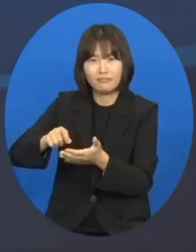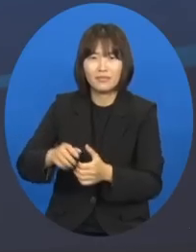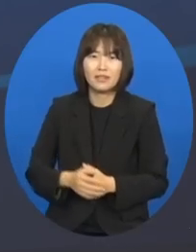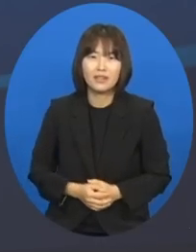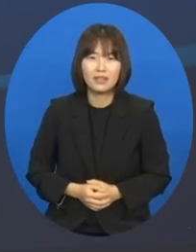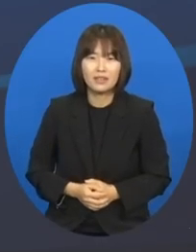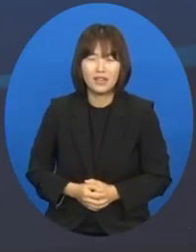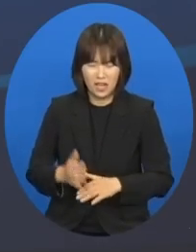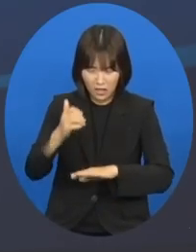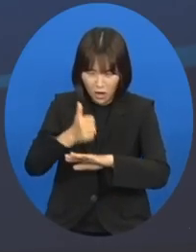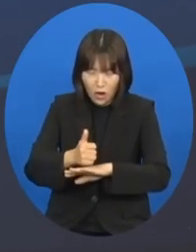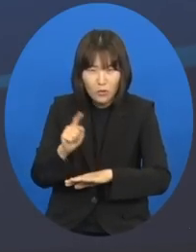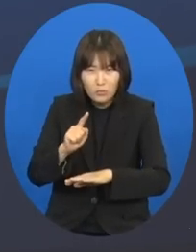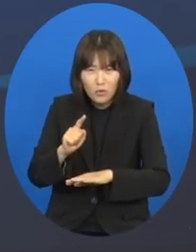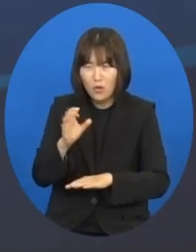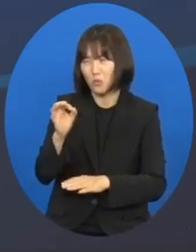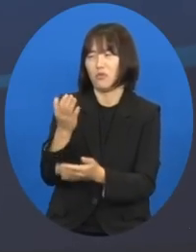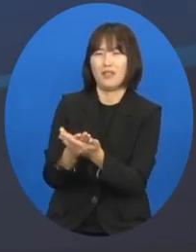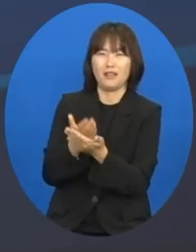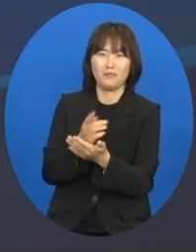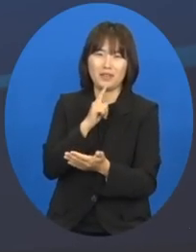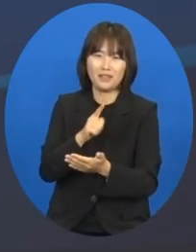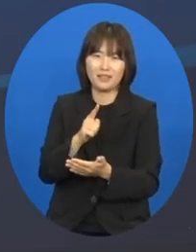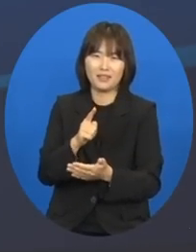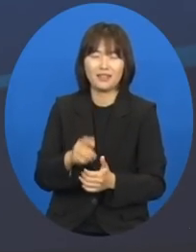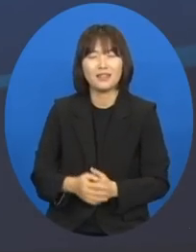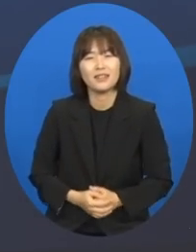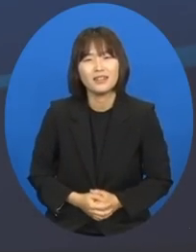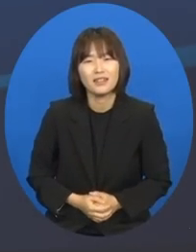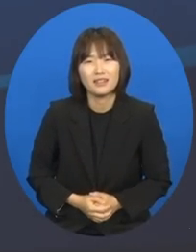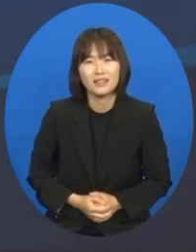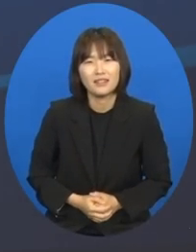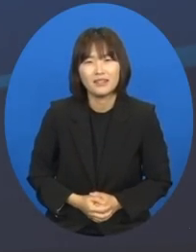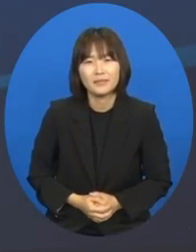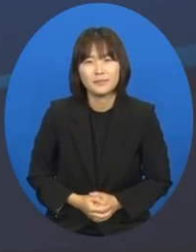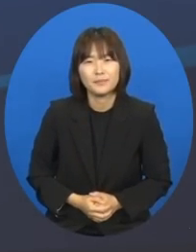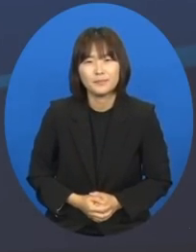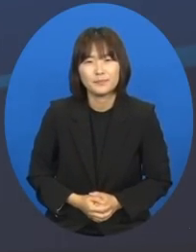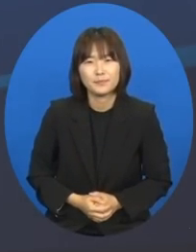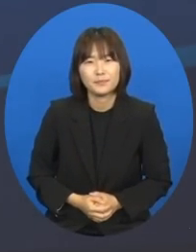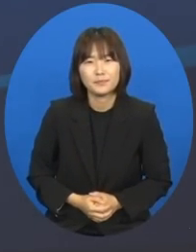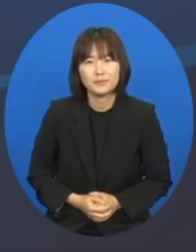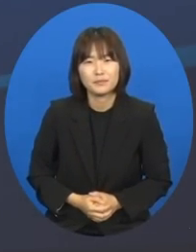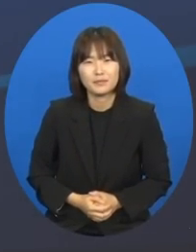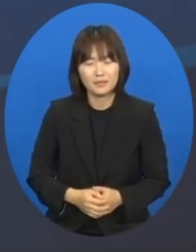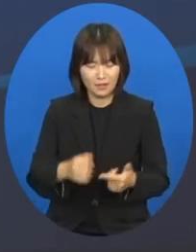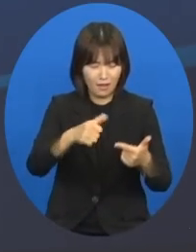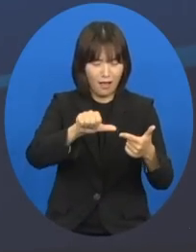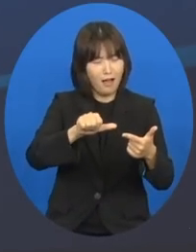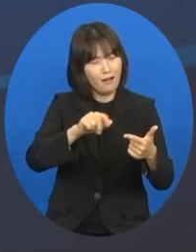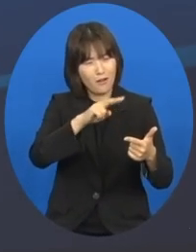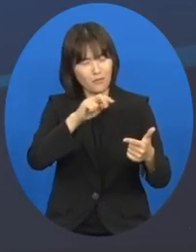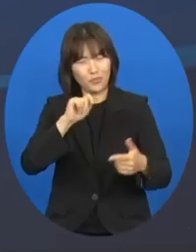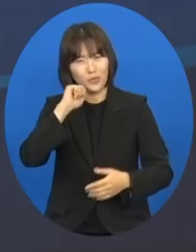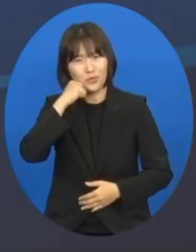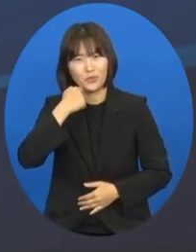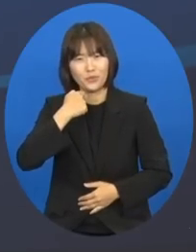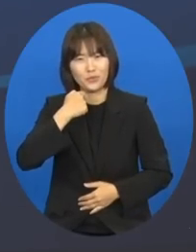본론이 결론이 이제 제일 마지막에 나온 거죠 그러니까 얘는 항상 이제 그런데 미워할 수 없는